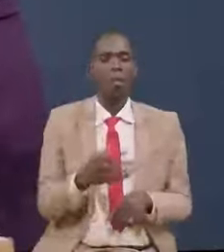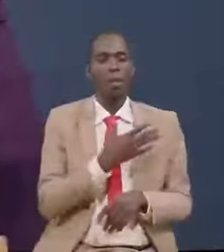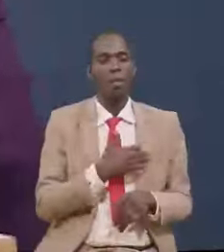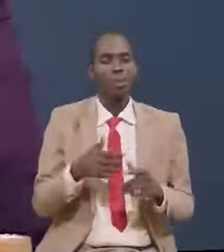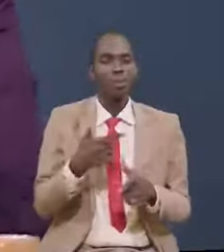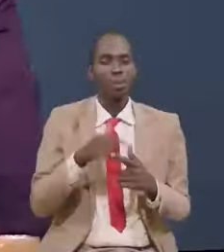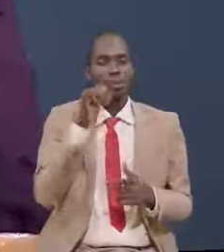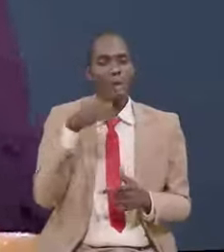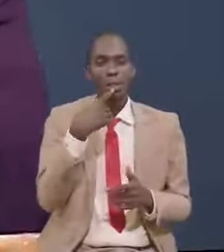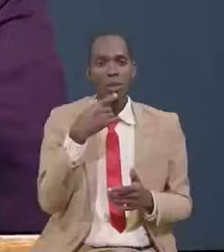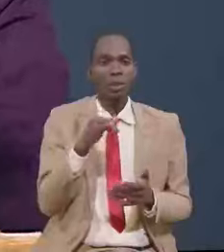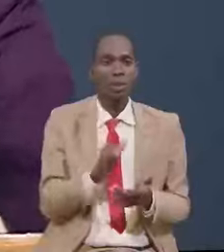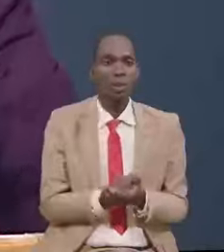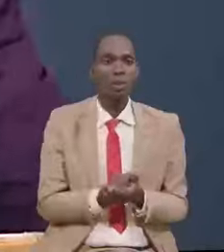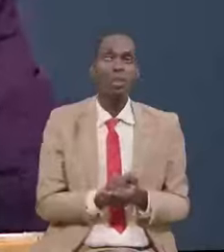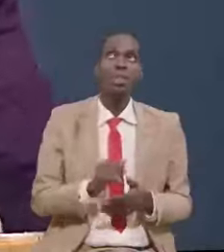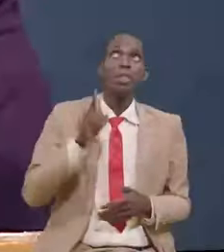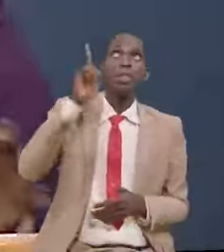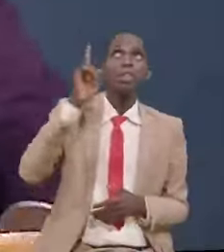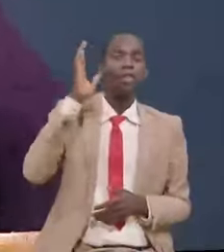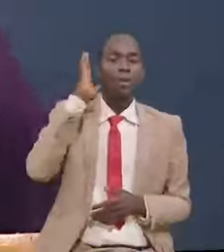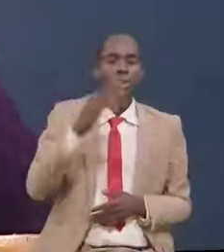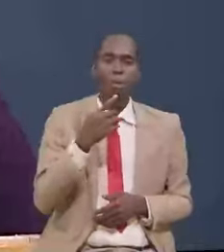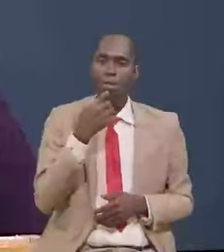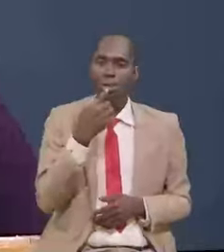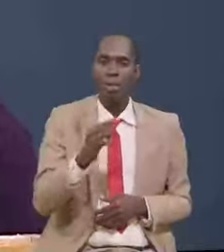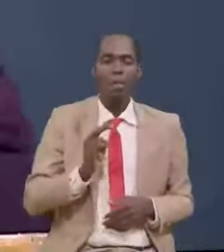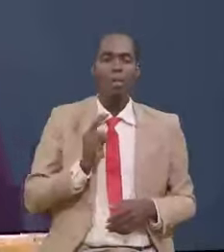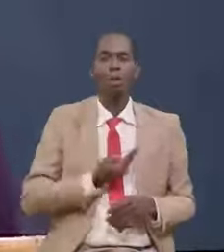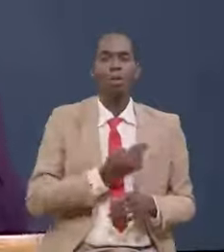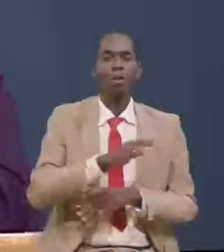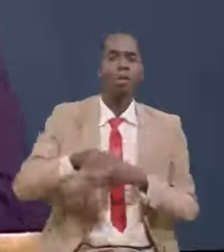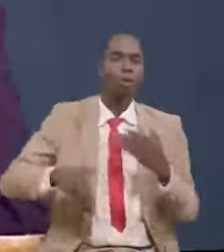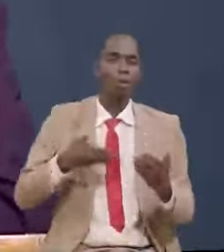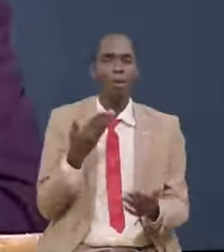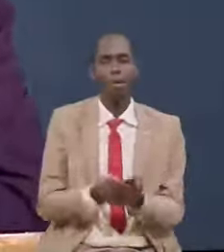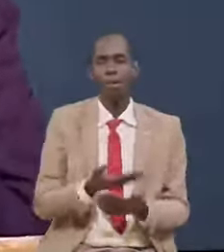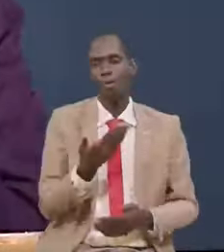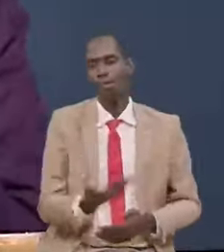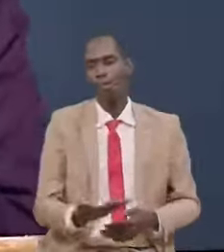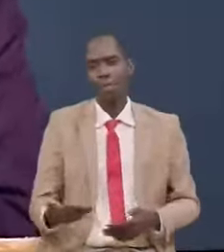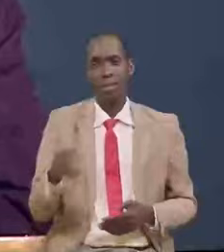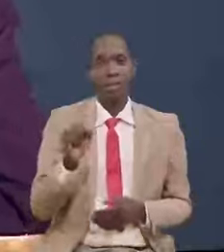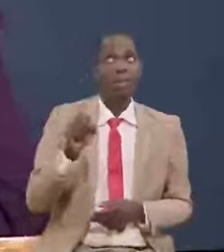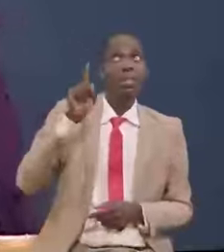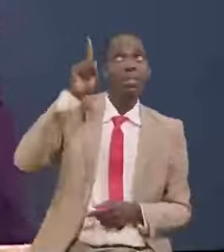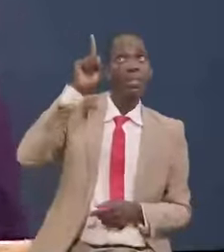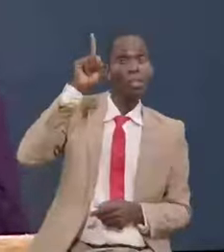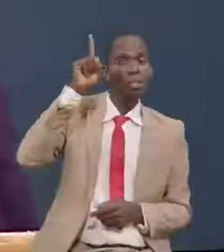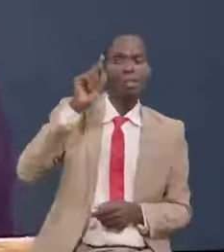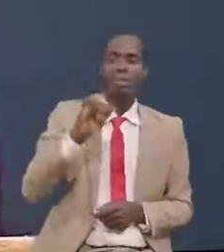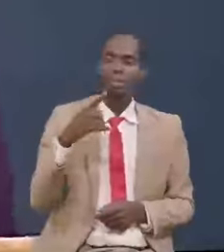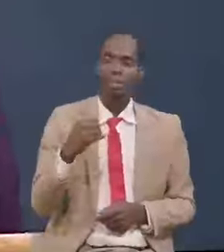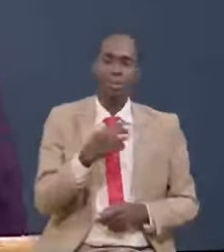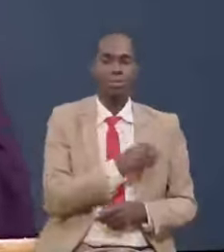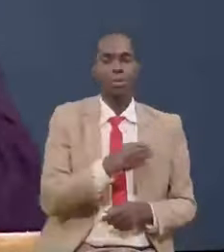Et elle dit, il nous annoncera toutes choses. Lui le